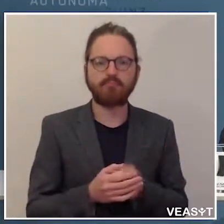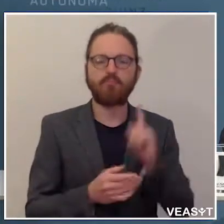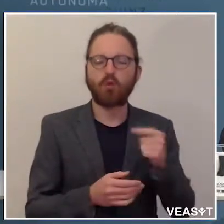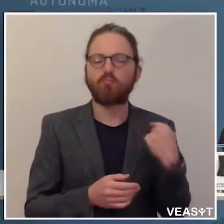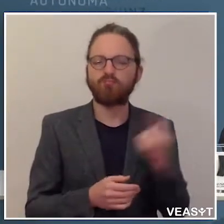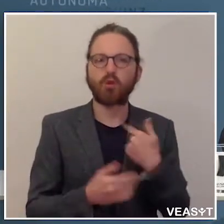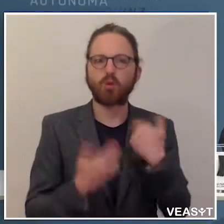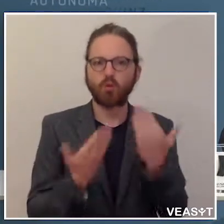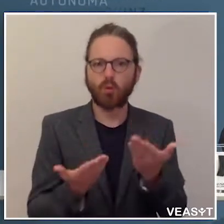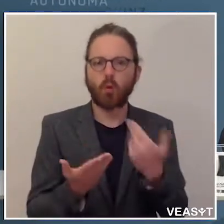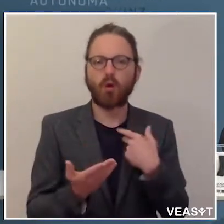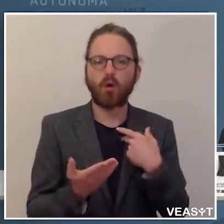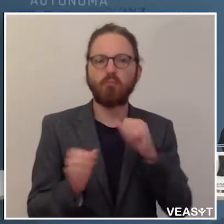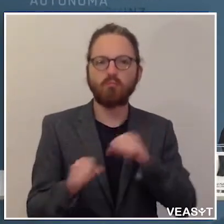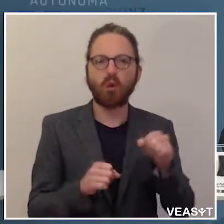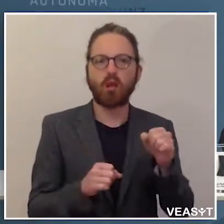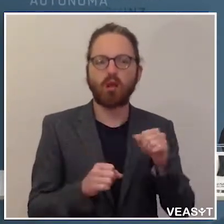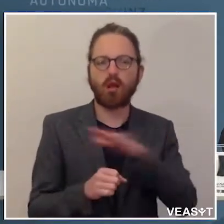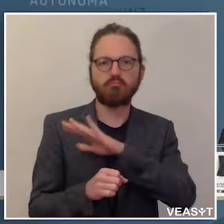line sui